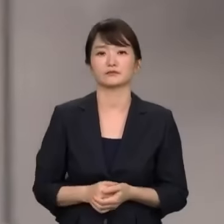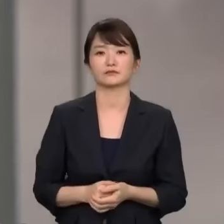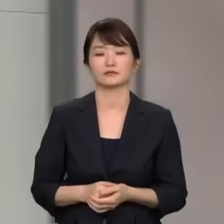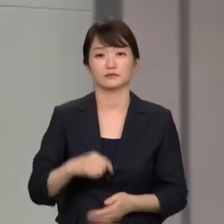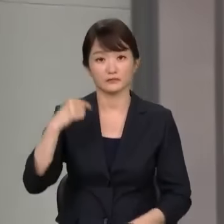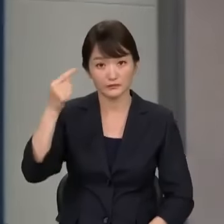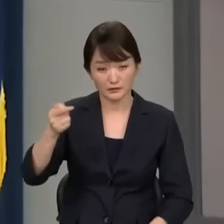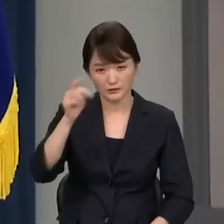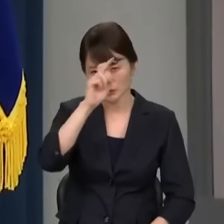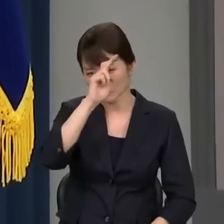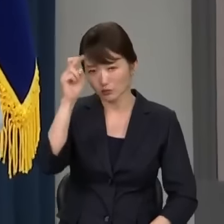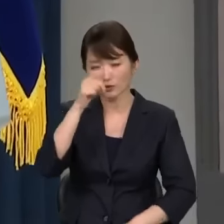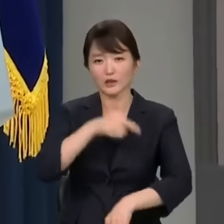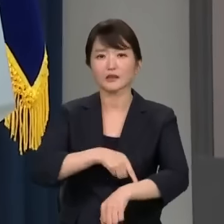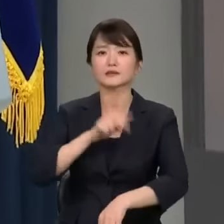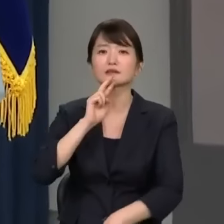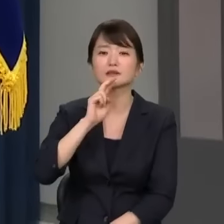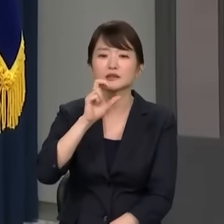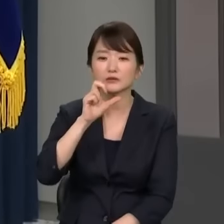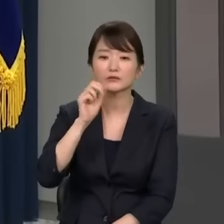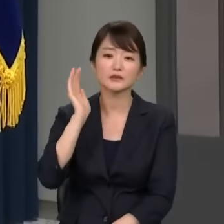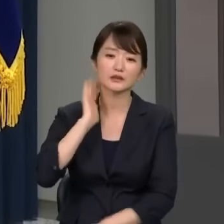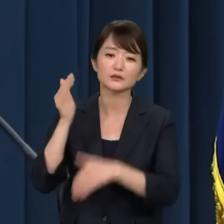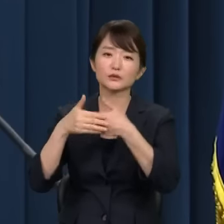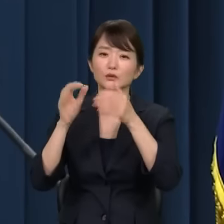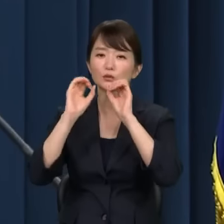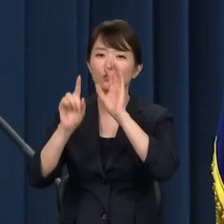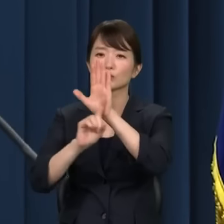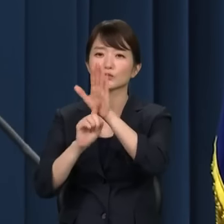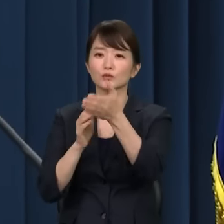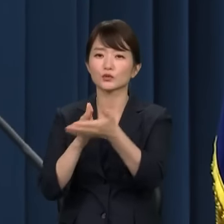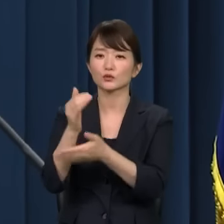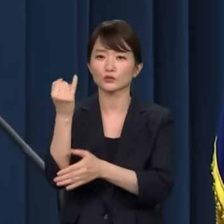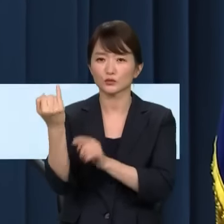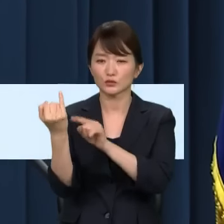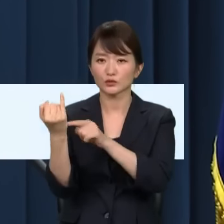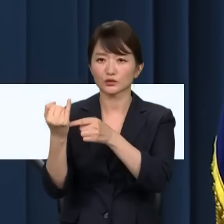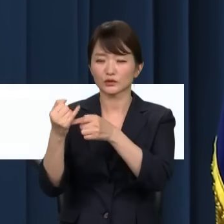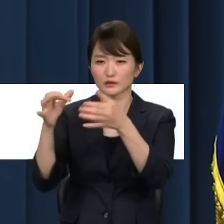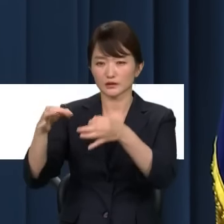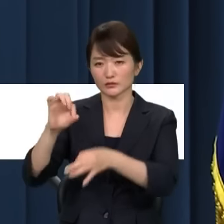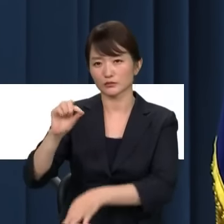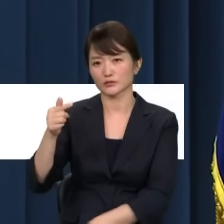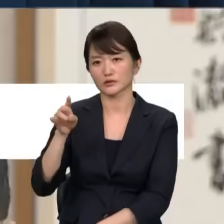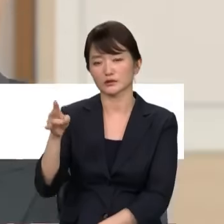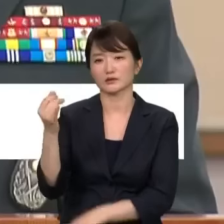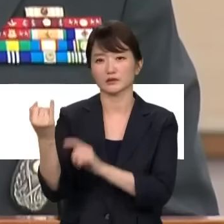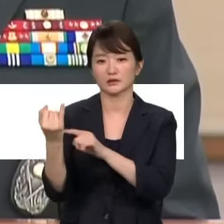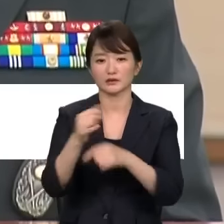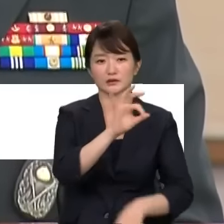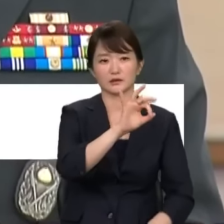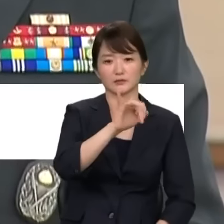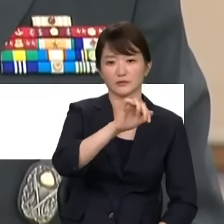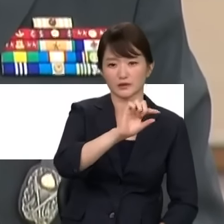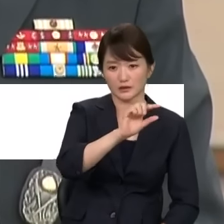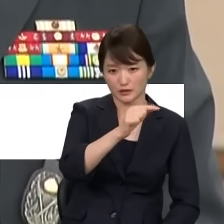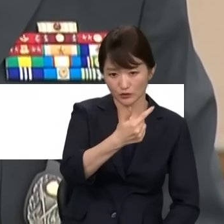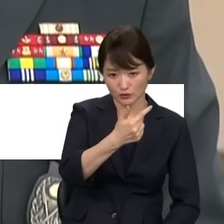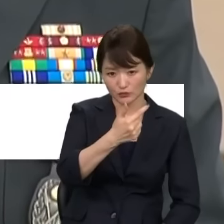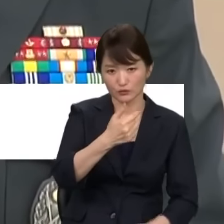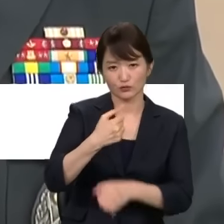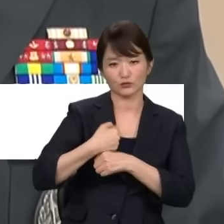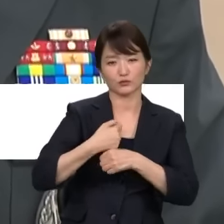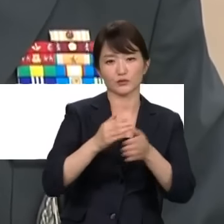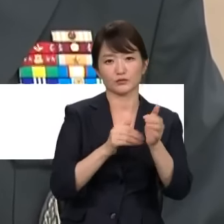오후 1시 25분 당시 대통령실 홍보수석이던 국민의힘 김은혜 의원이 임기훈 당시 국방비서관에게